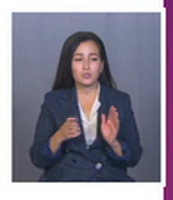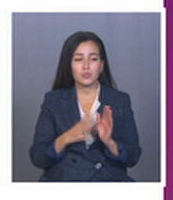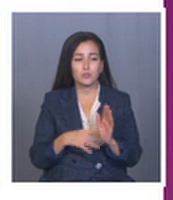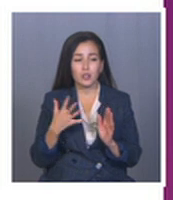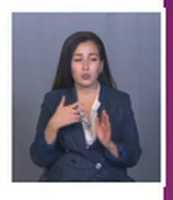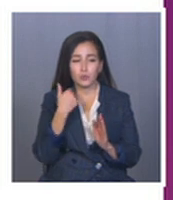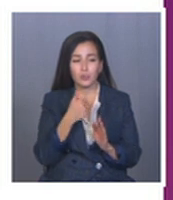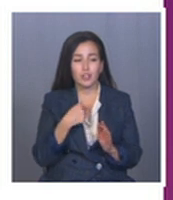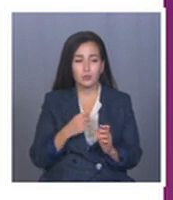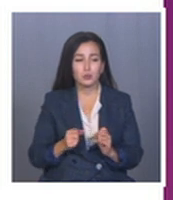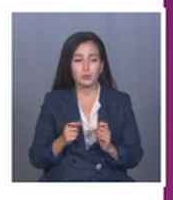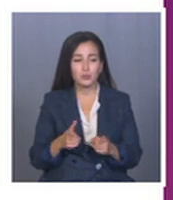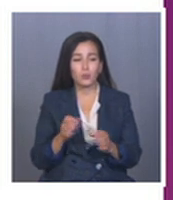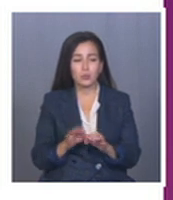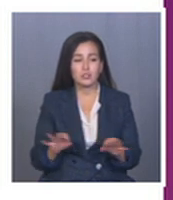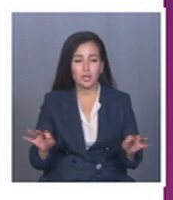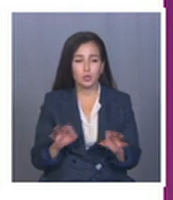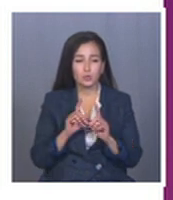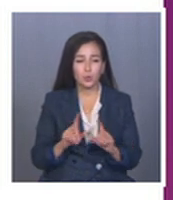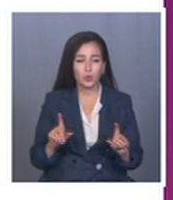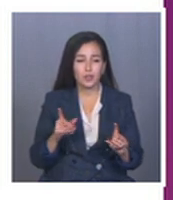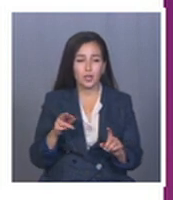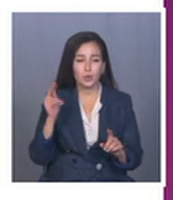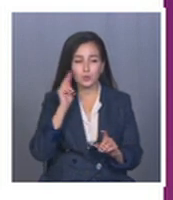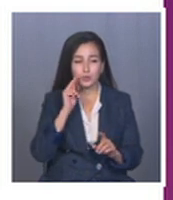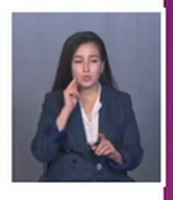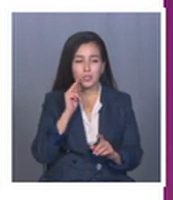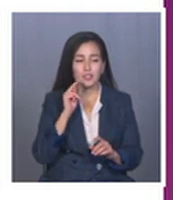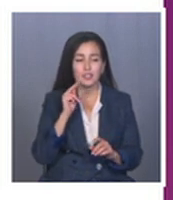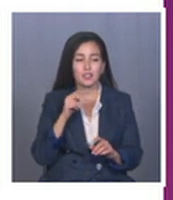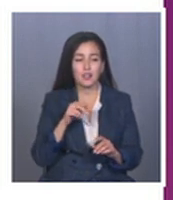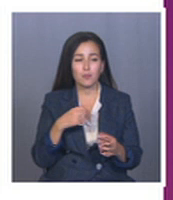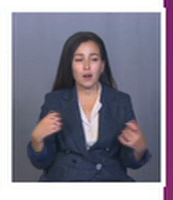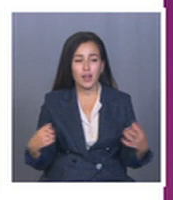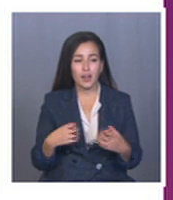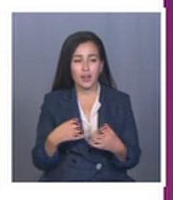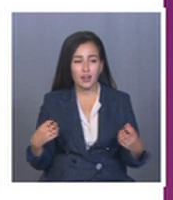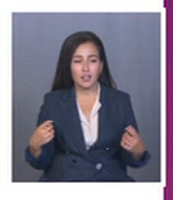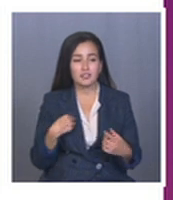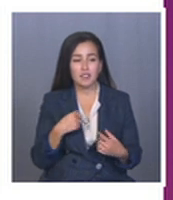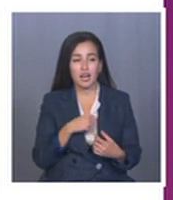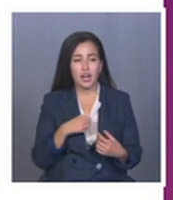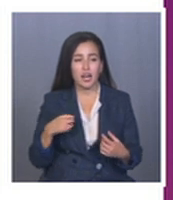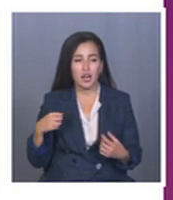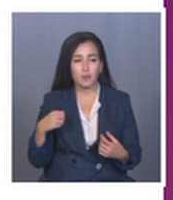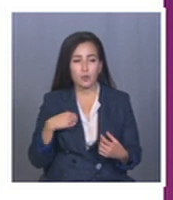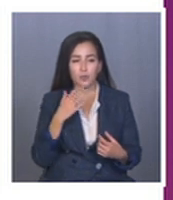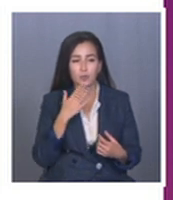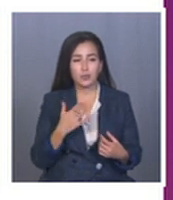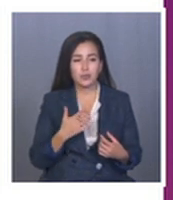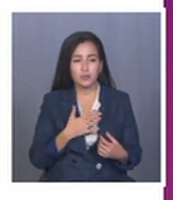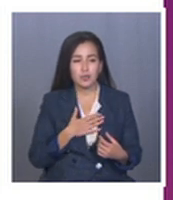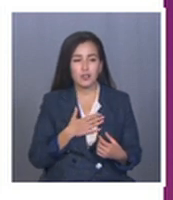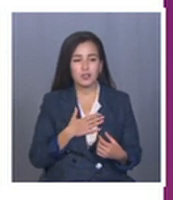1995 года я поступил в музыкальную школу, где учусь играть на баяне. Самое любимое мое занятие –